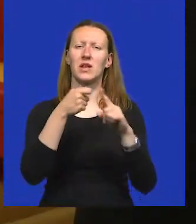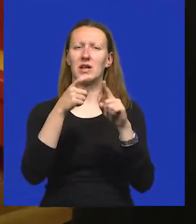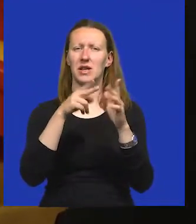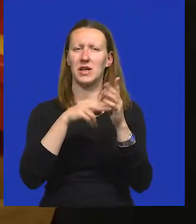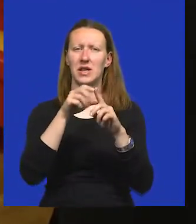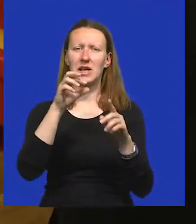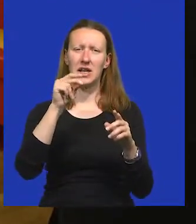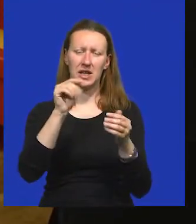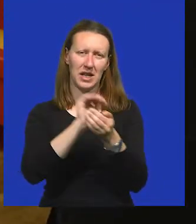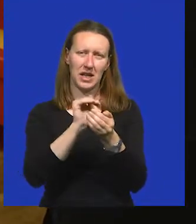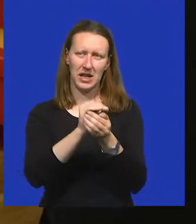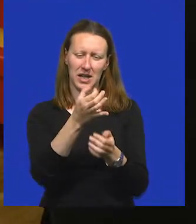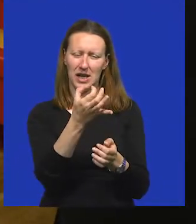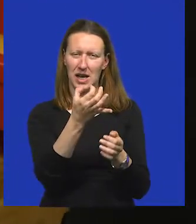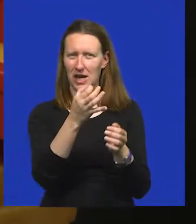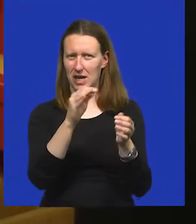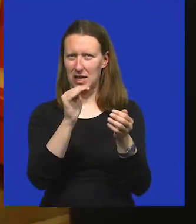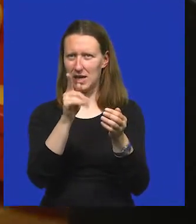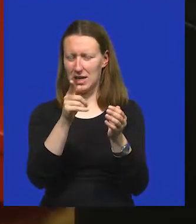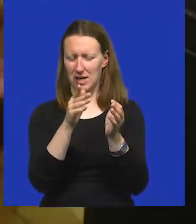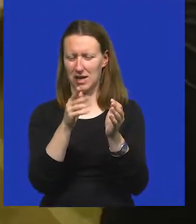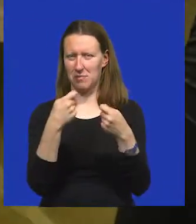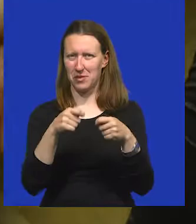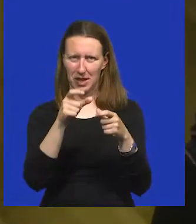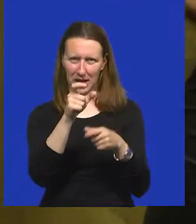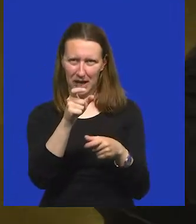del Kinder, la plastica del Kinder,